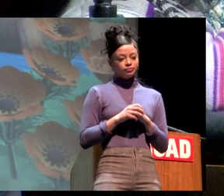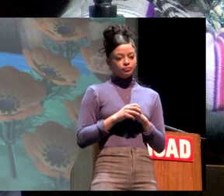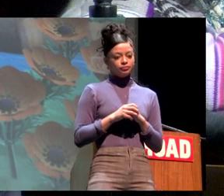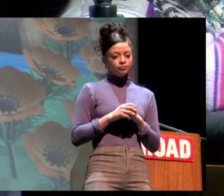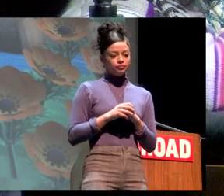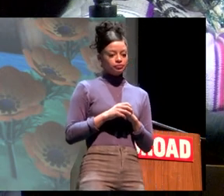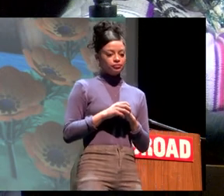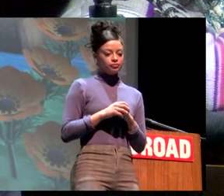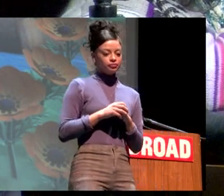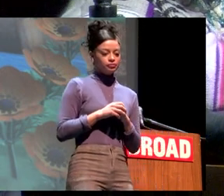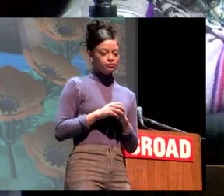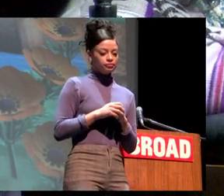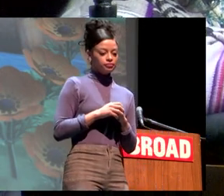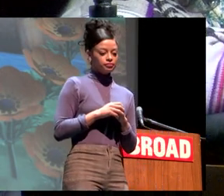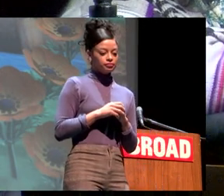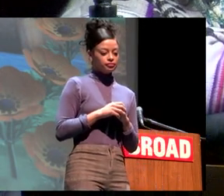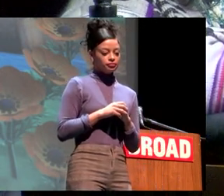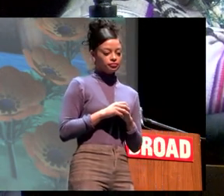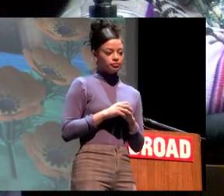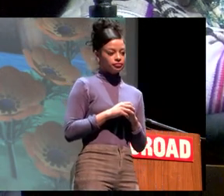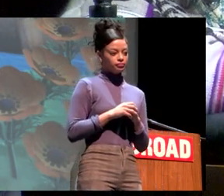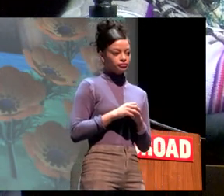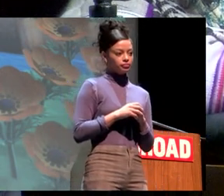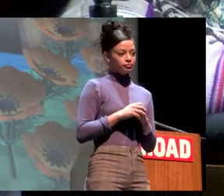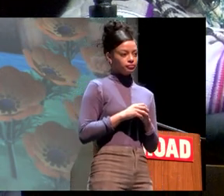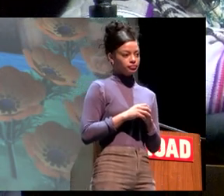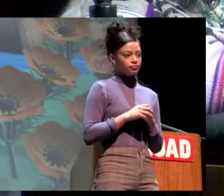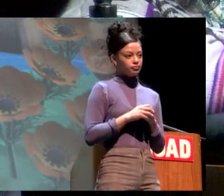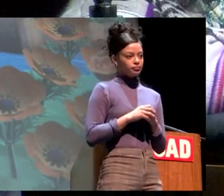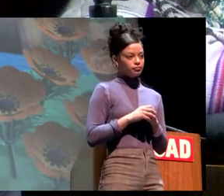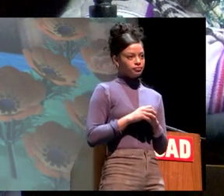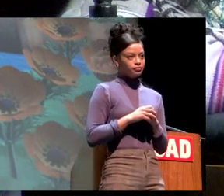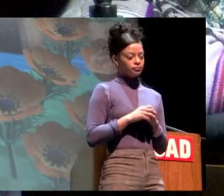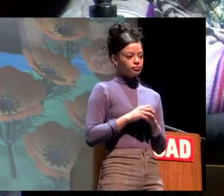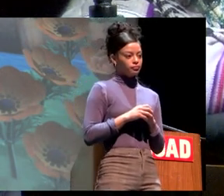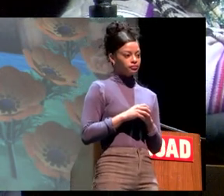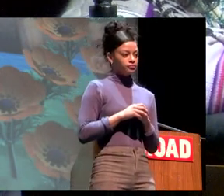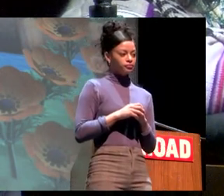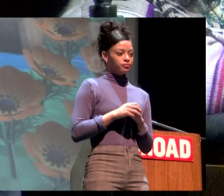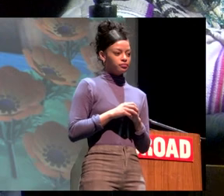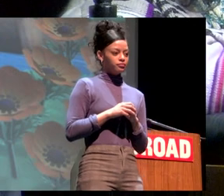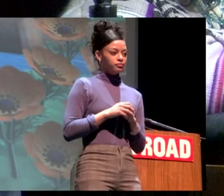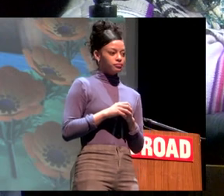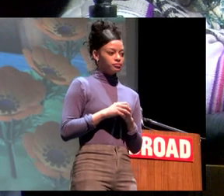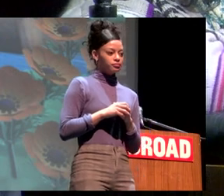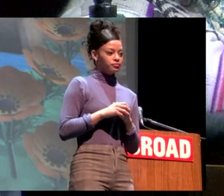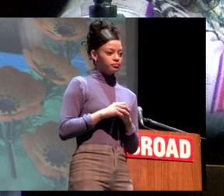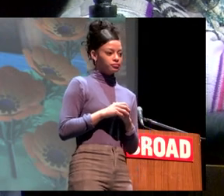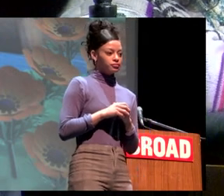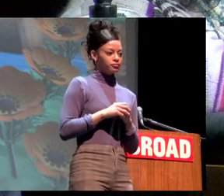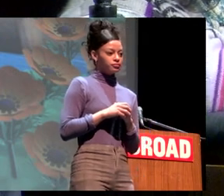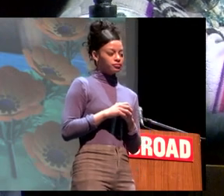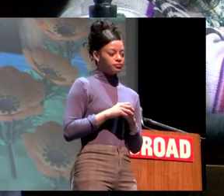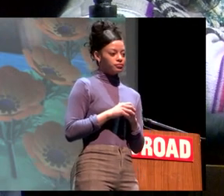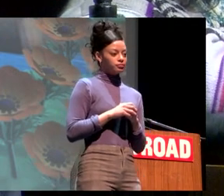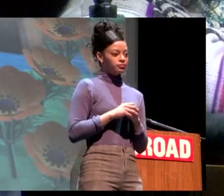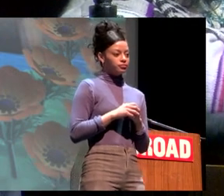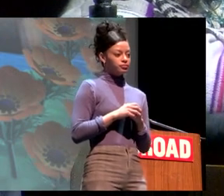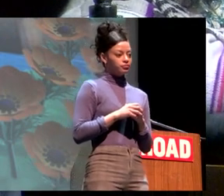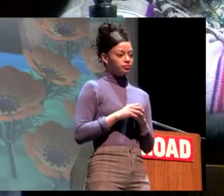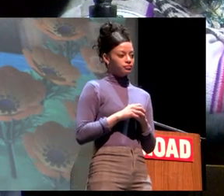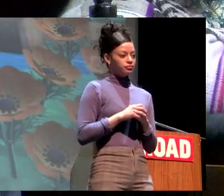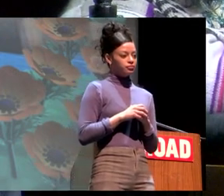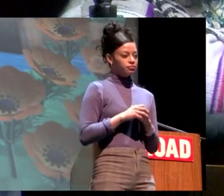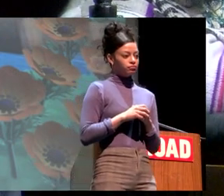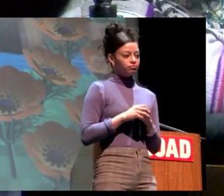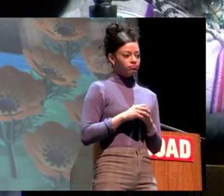が、たまにしかお家に帰らなくて、そしたら、お父さん、これ、今晩、花火大会